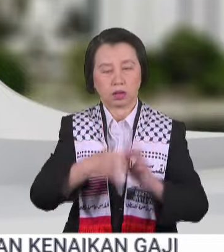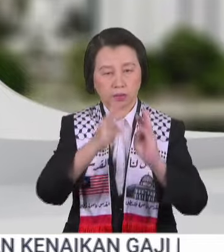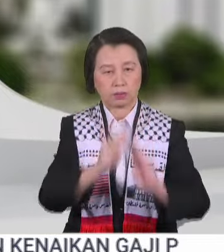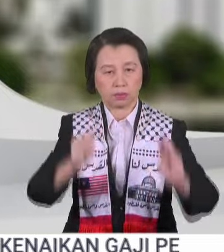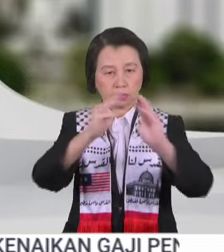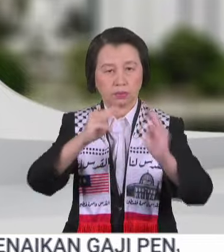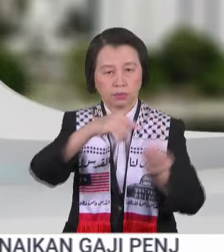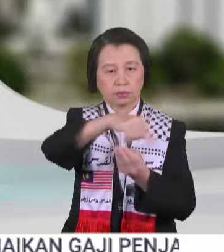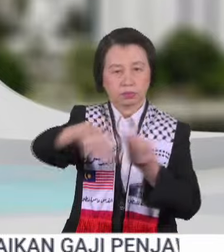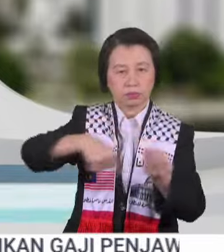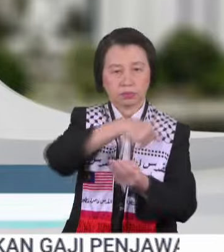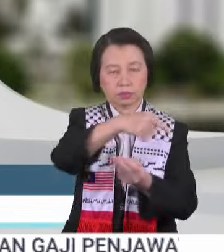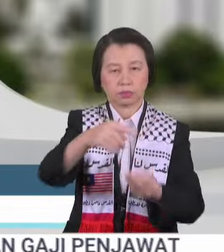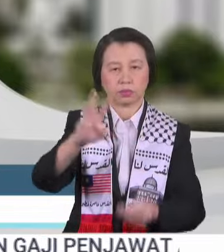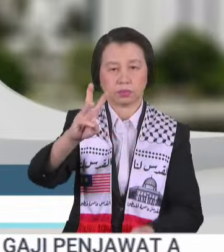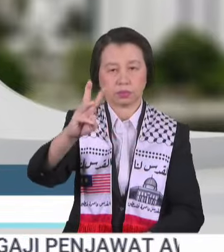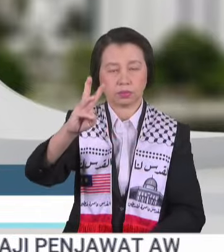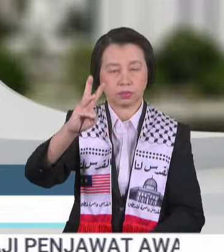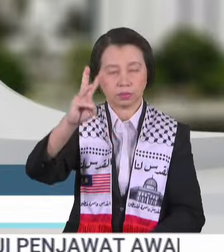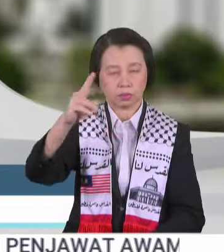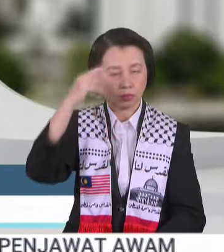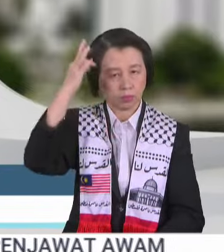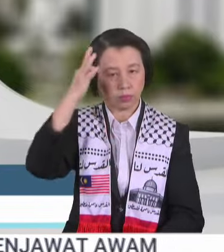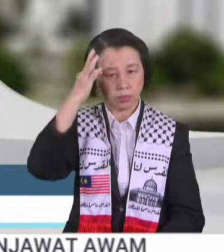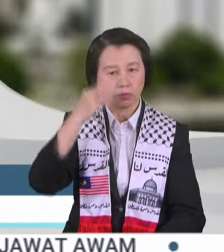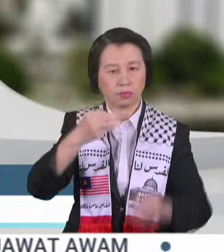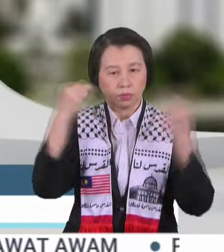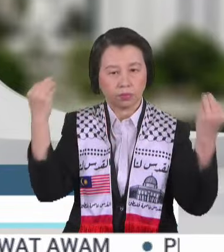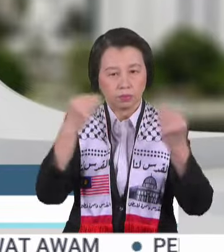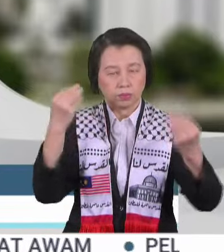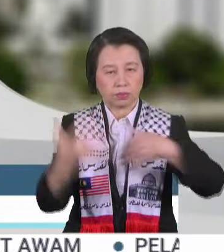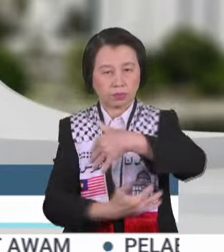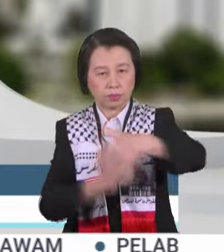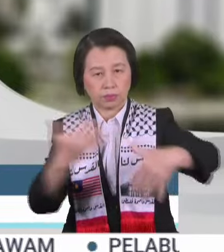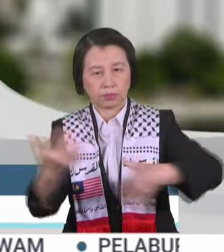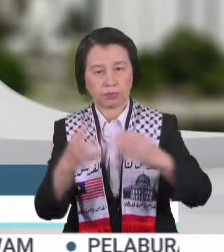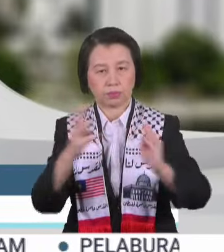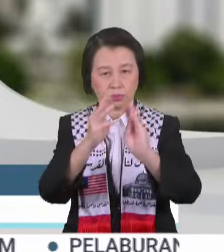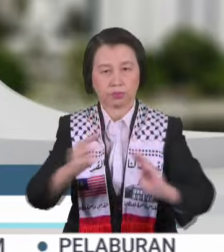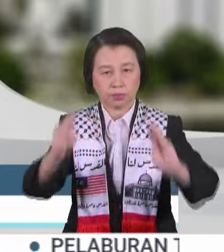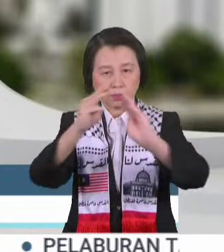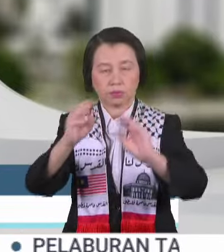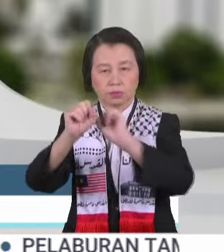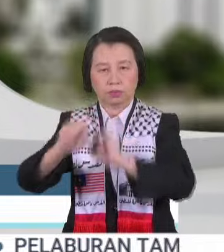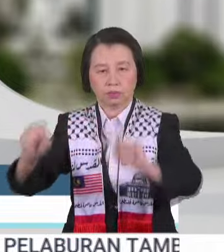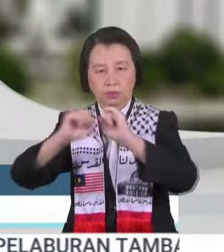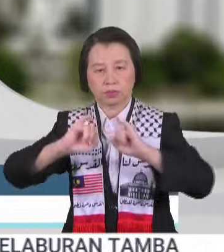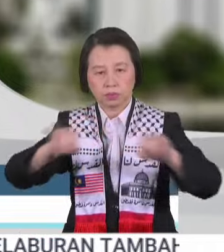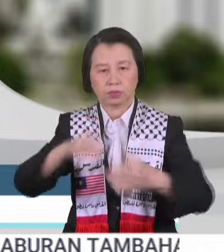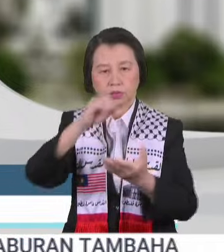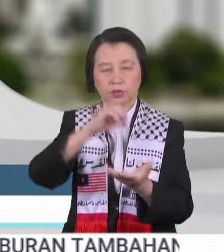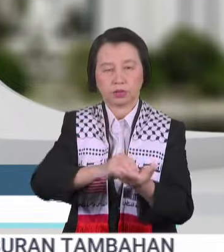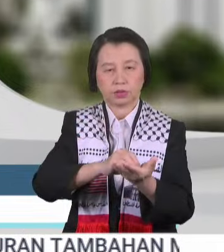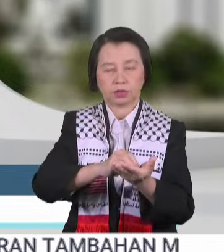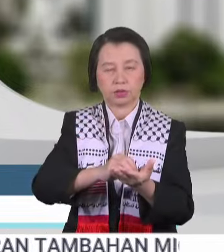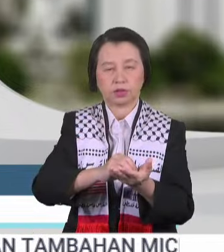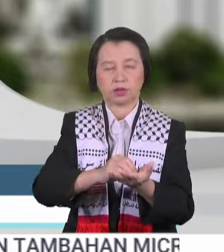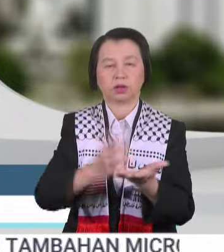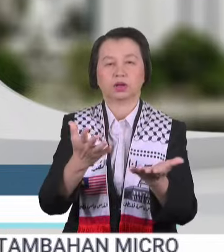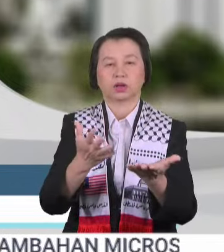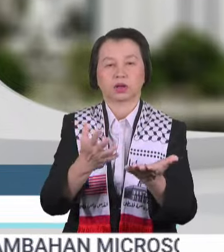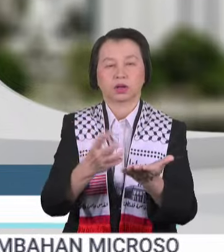di sekitar wilayah persekutuan akan menganjurkan Majlis Ramah Mesra Masjid dan Surau Jemaat di Dataran Merdeka. Majlis yang